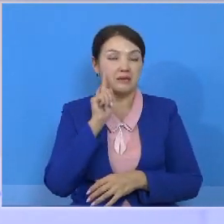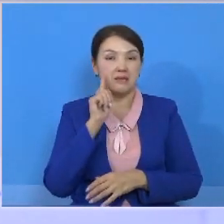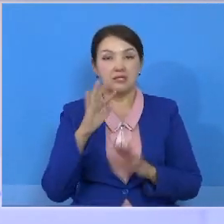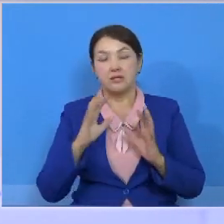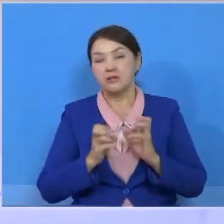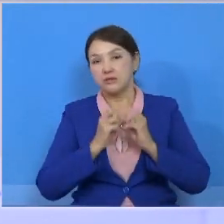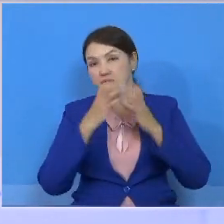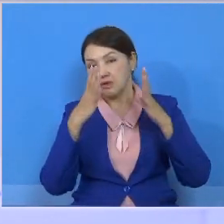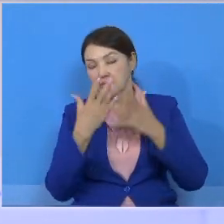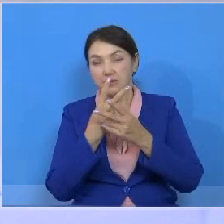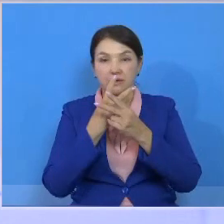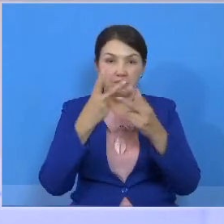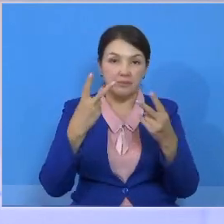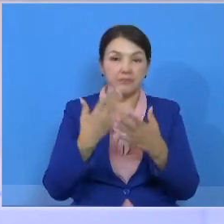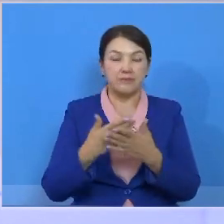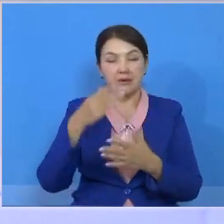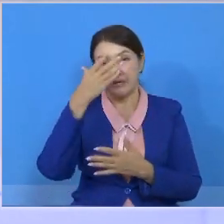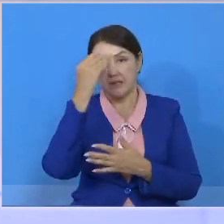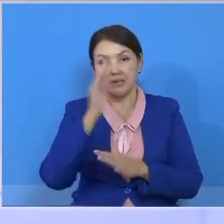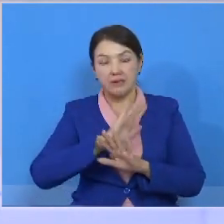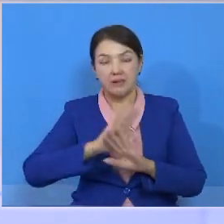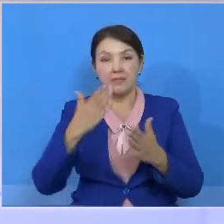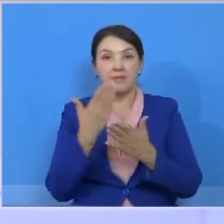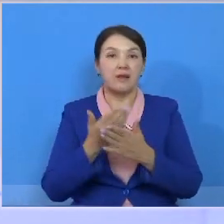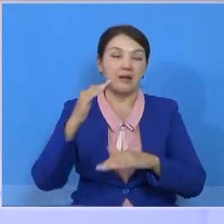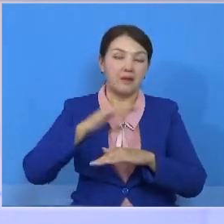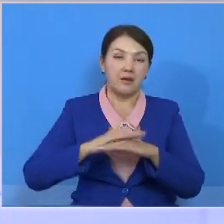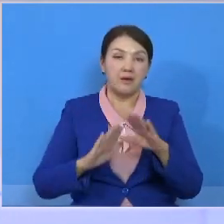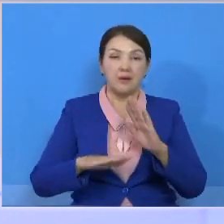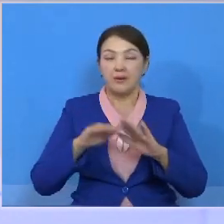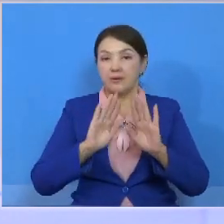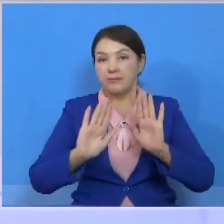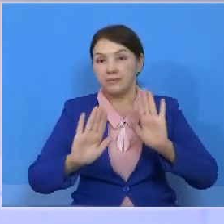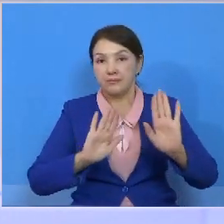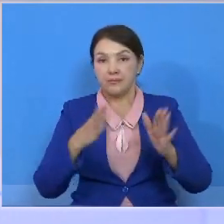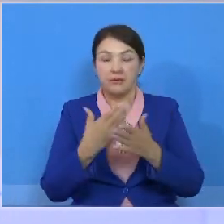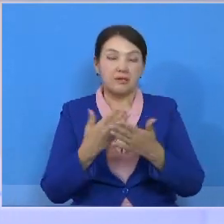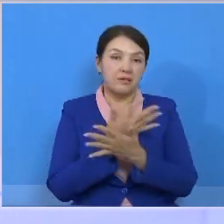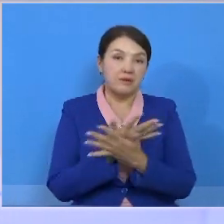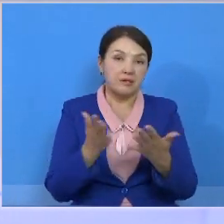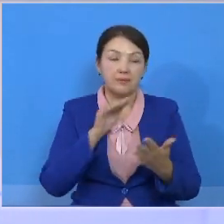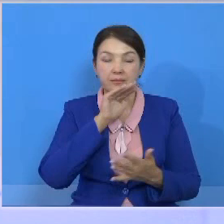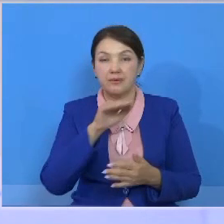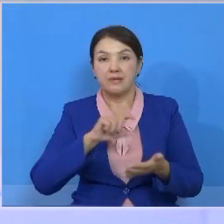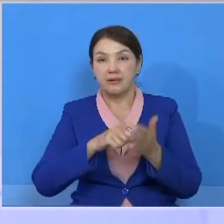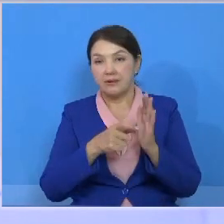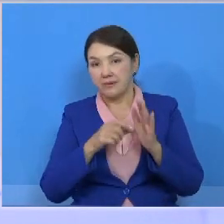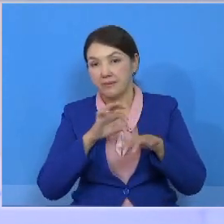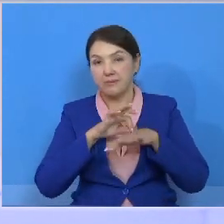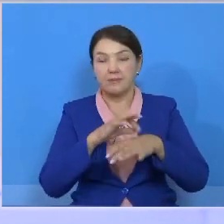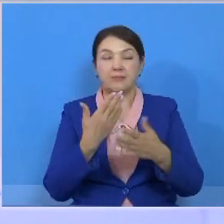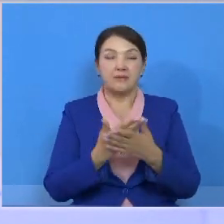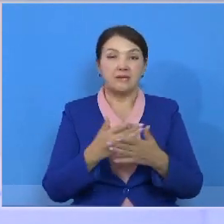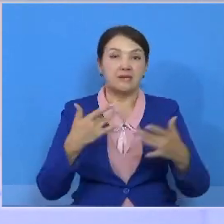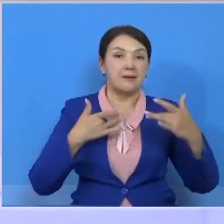көркем көрінісіне куә болды. Естен кетпес ерекше кеште қолөнер бұйымдарынан көрме жасақталып, түрлі шеберлік сабақтары ұйымдастырылды.